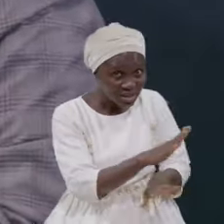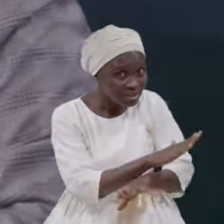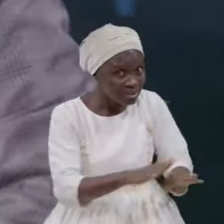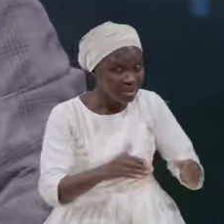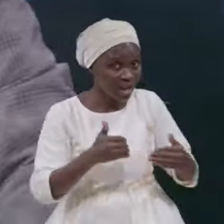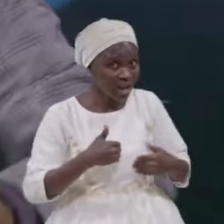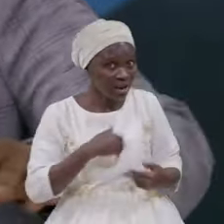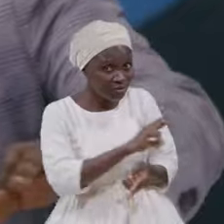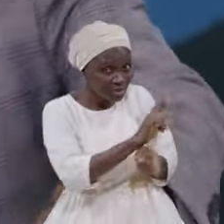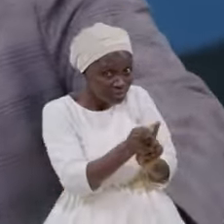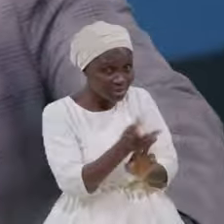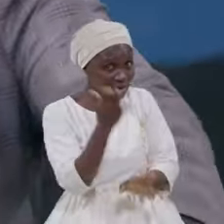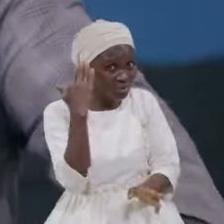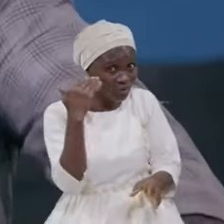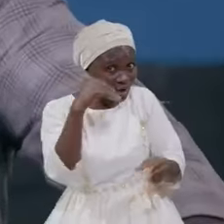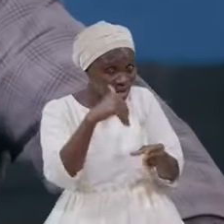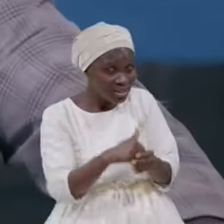dans ce